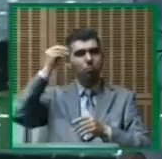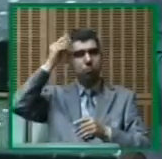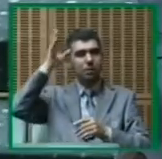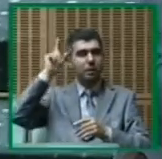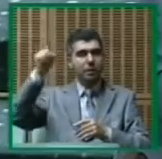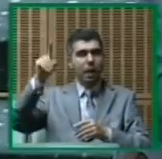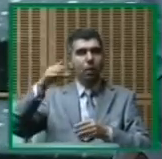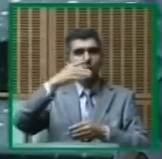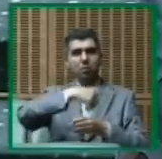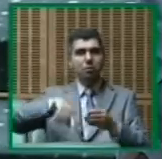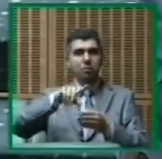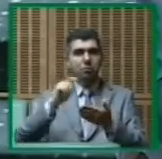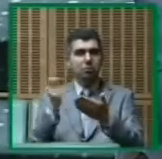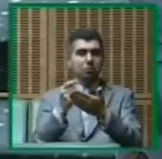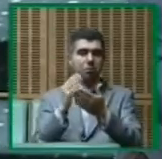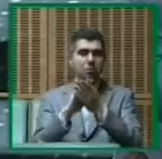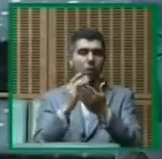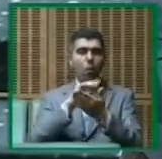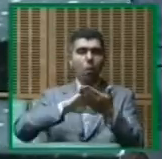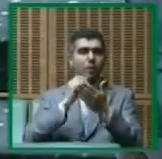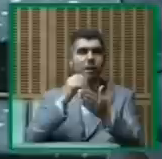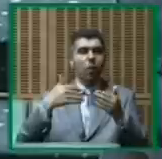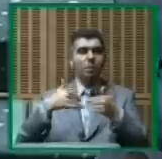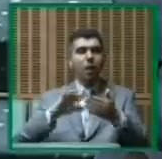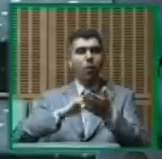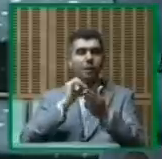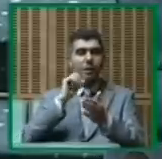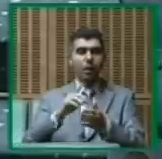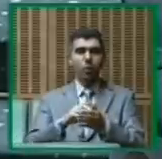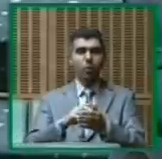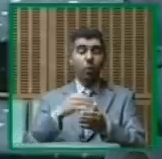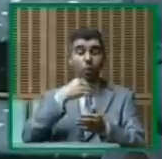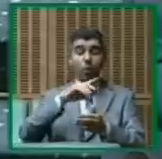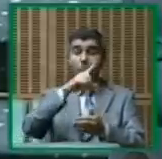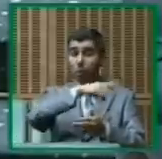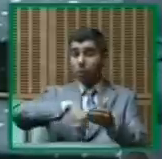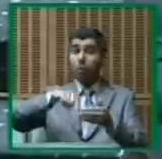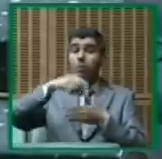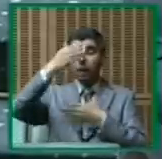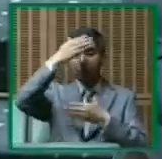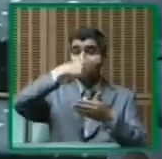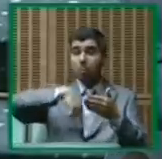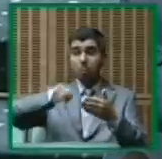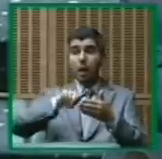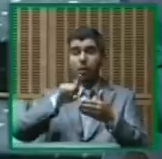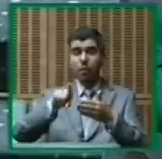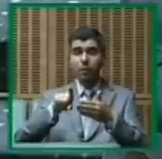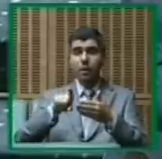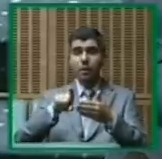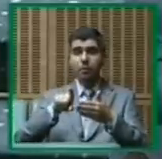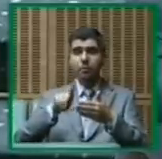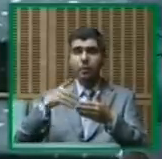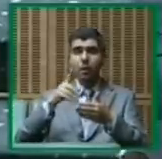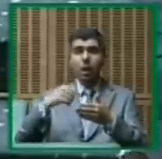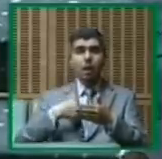الذين أطروا الساحة الثقافية والفنية الوطنية، إلا أننا كمجتمع وكدولة تعاملنا مع هؤلاء